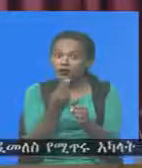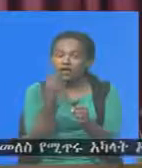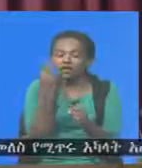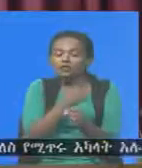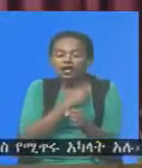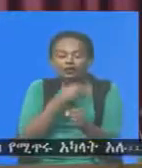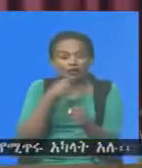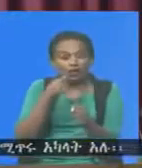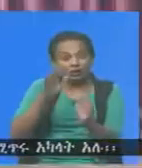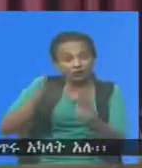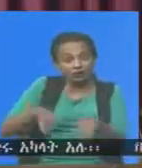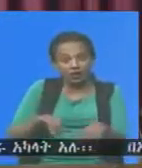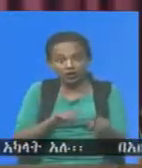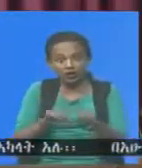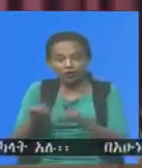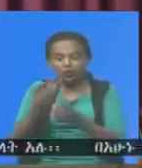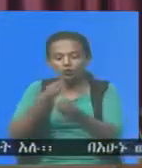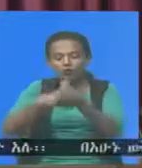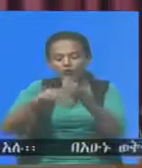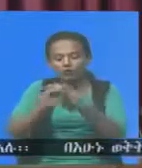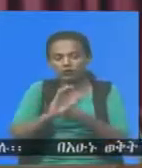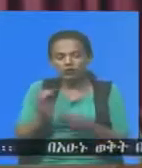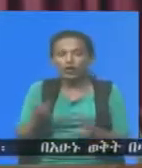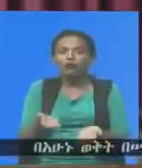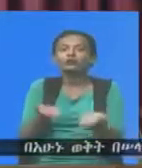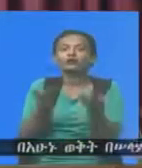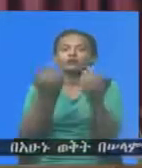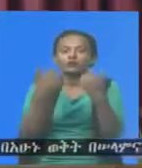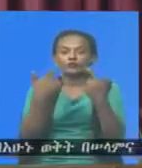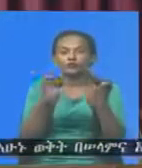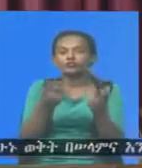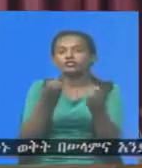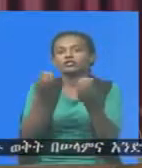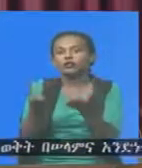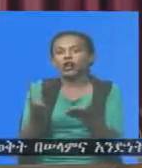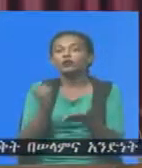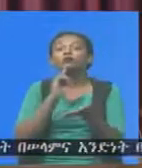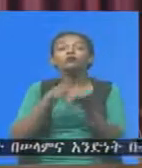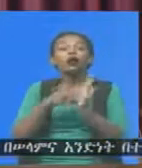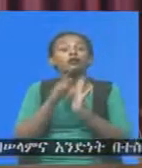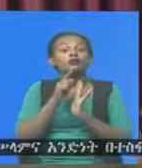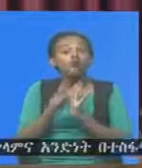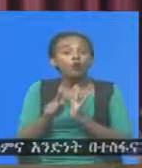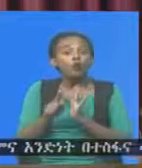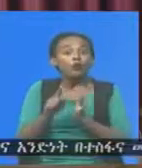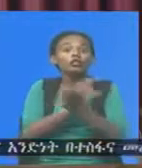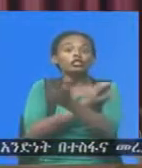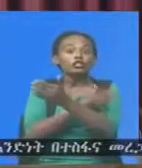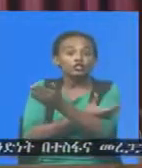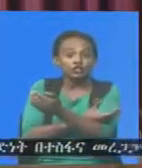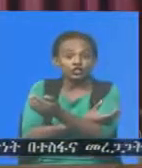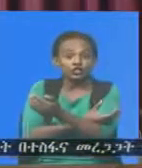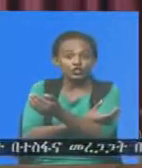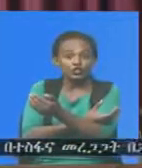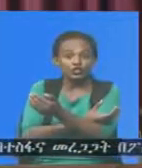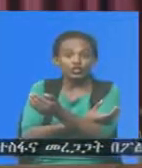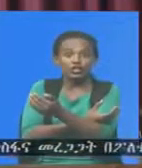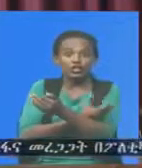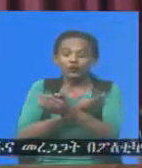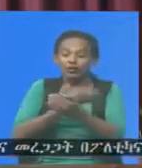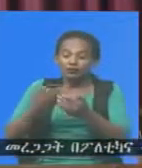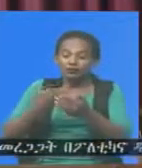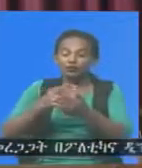ጠቀም ስትቀር ደግሞ የምትሸጥበትና የምታተርፍበት እድል ይሰጣል። ምን ማለት ነው? ኢነርጂ ጀነሬት